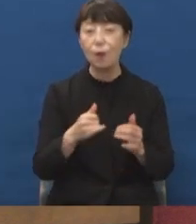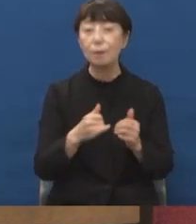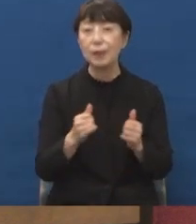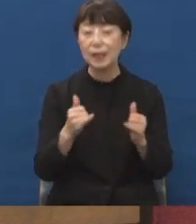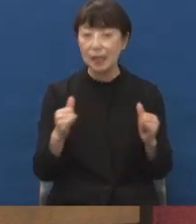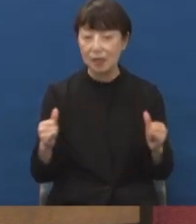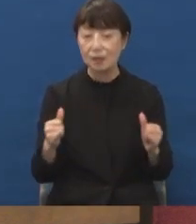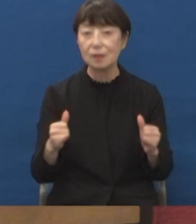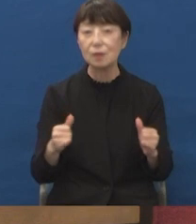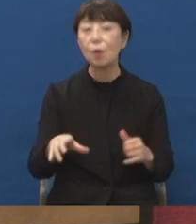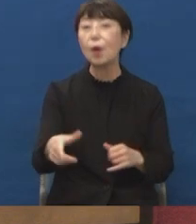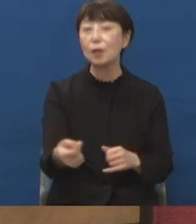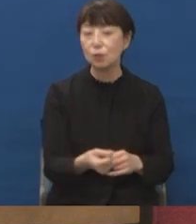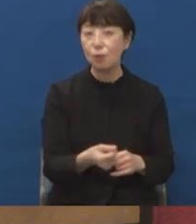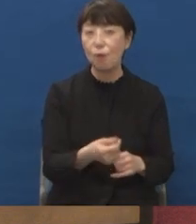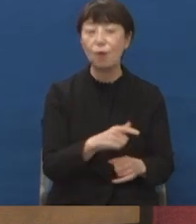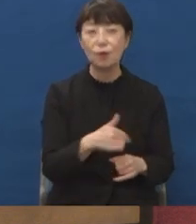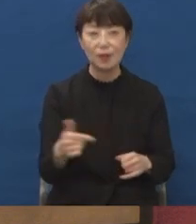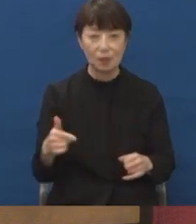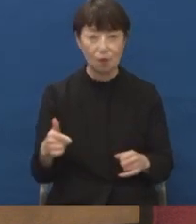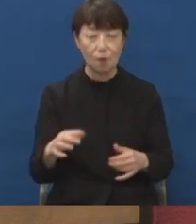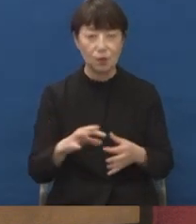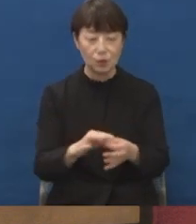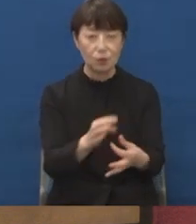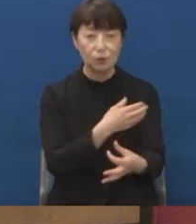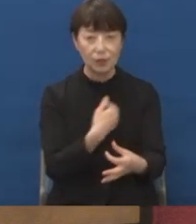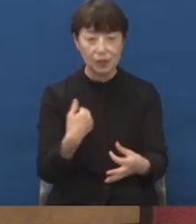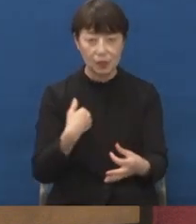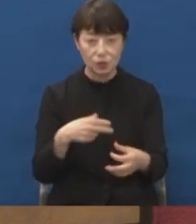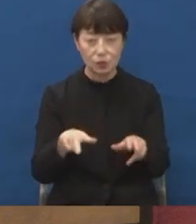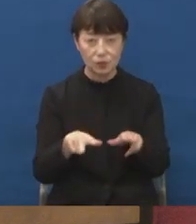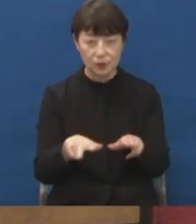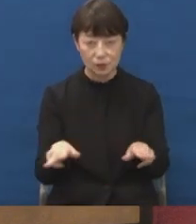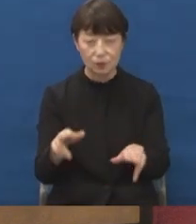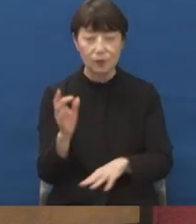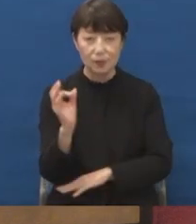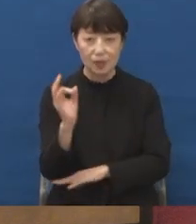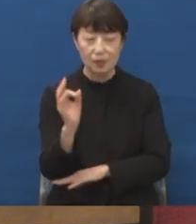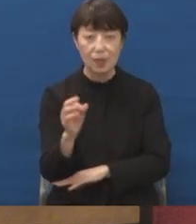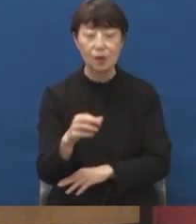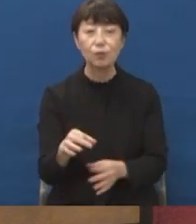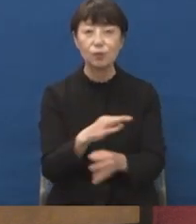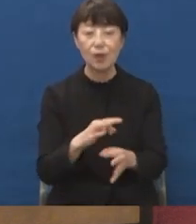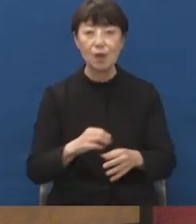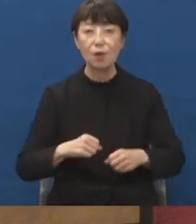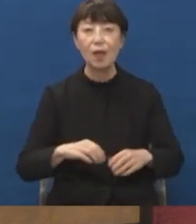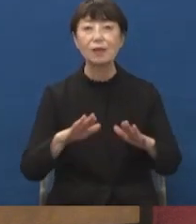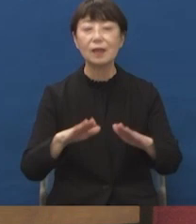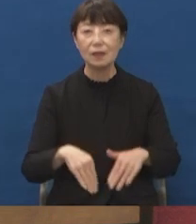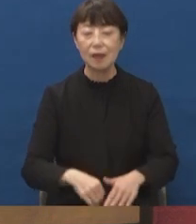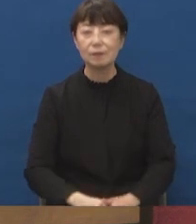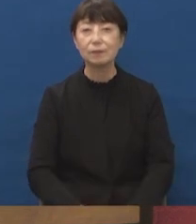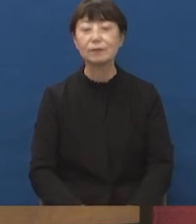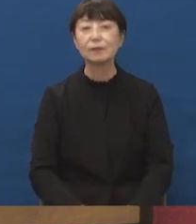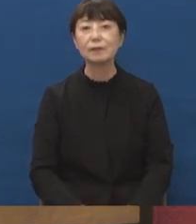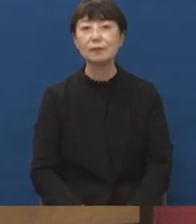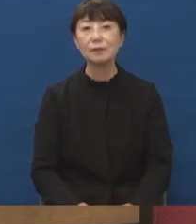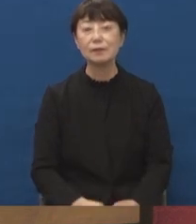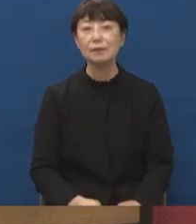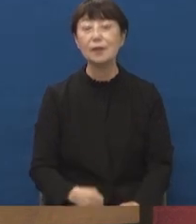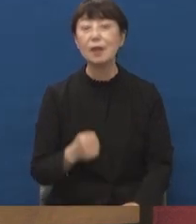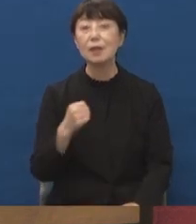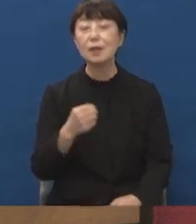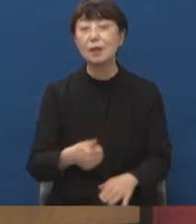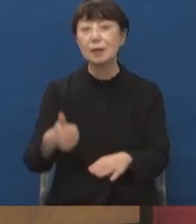民間活力の活用など、持続可能な行財政運営に道筋をつけてこられました。新しく市長に